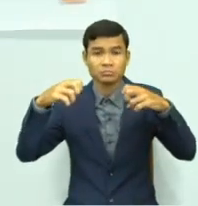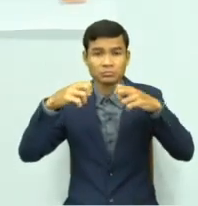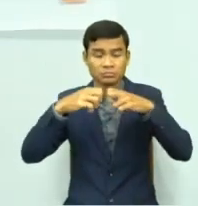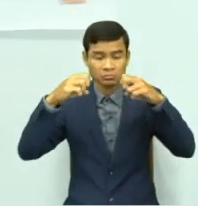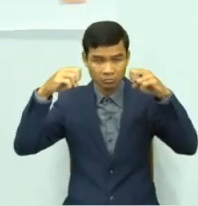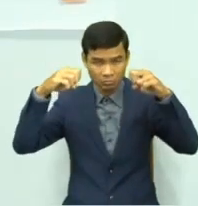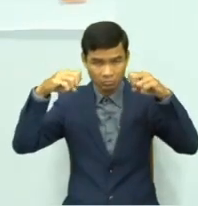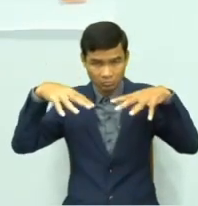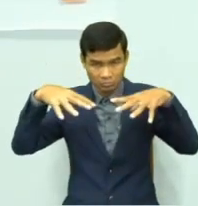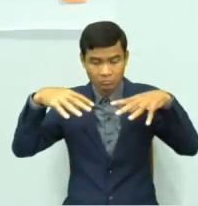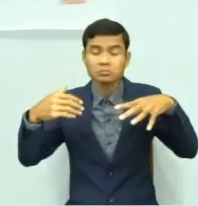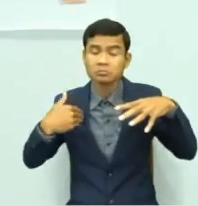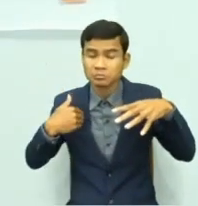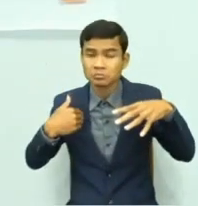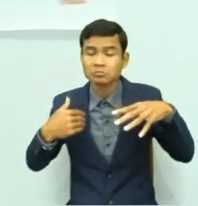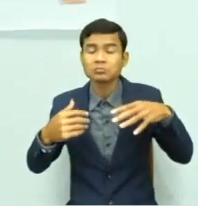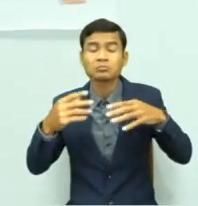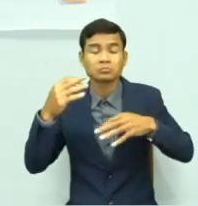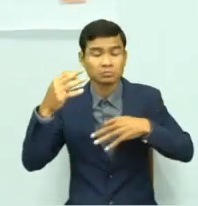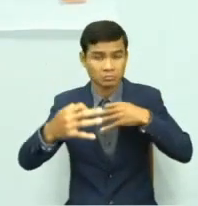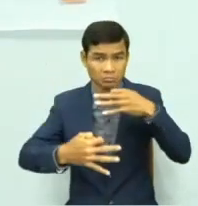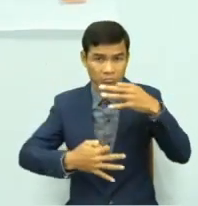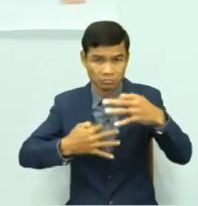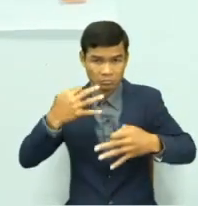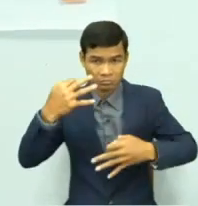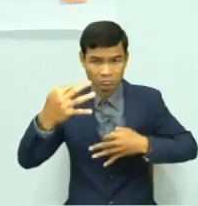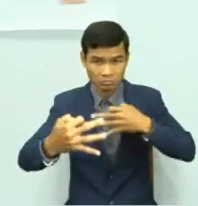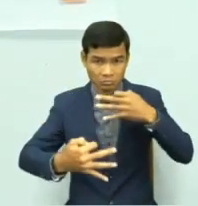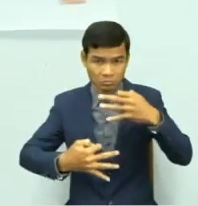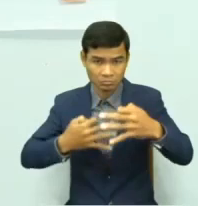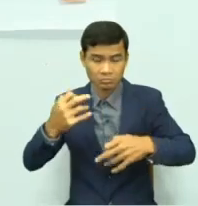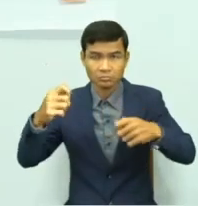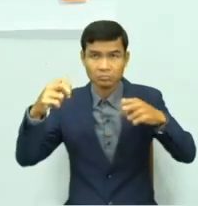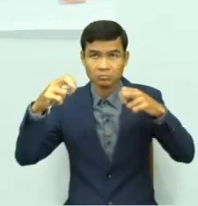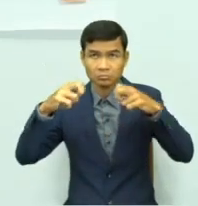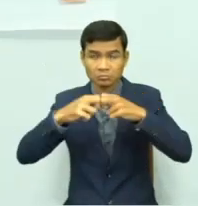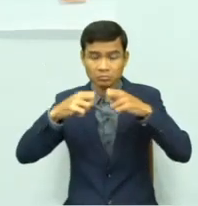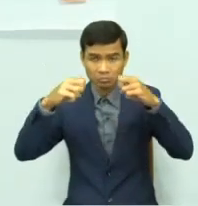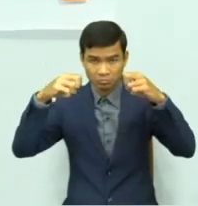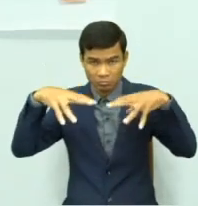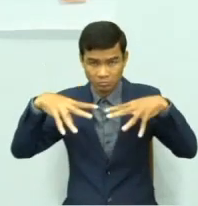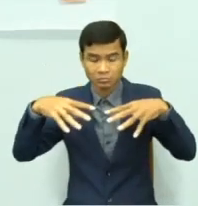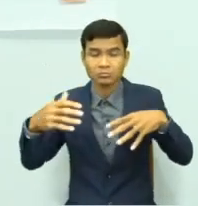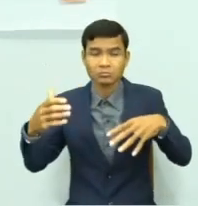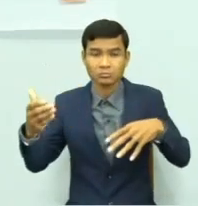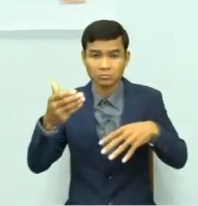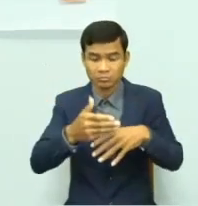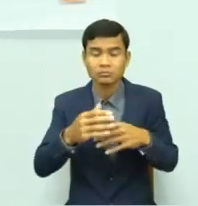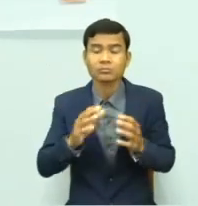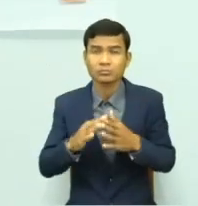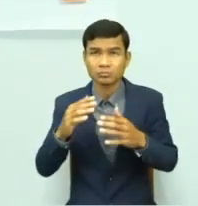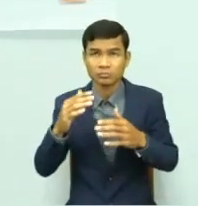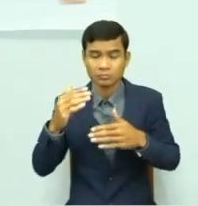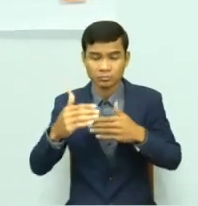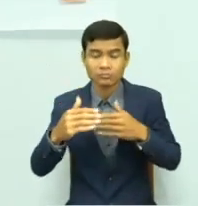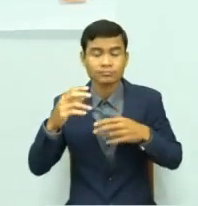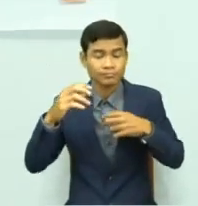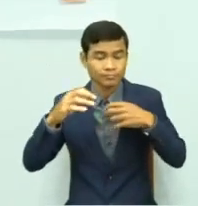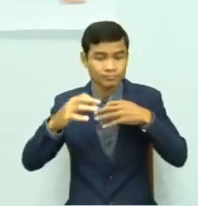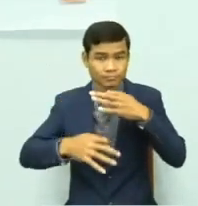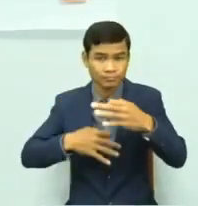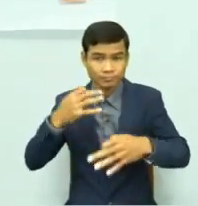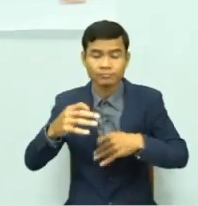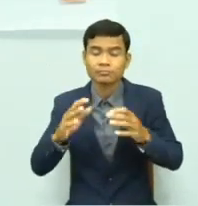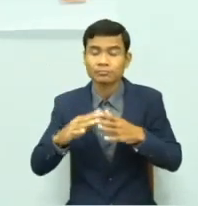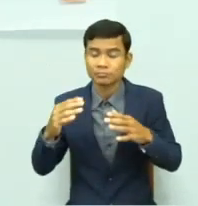con chả về rí ạ ký sợ ní chả là ổn ạ cô ạ ký sợ ní để đầm nào cá đòi pra cầm lăng tất